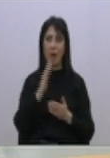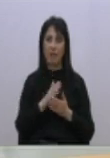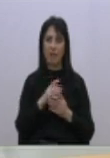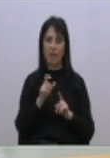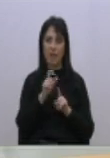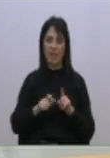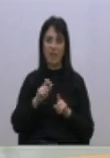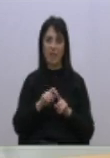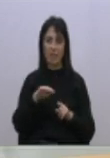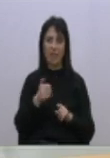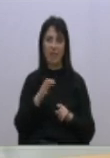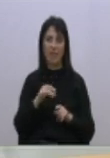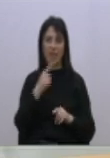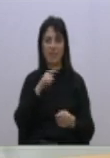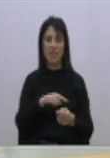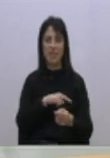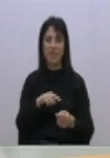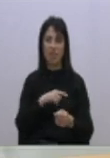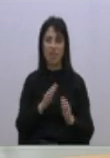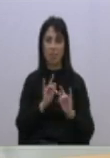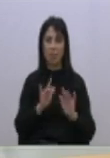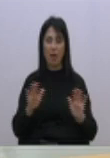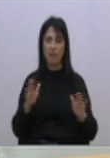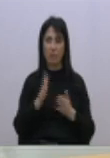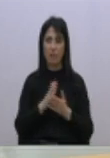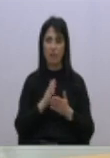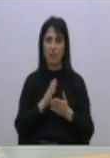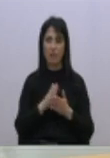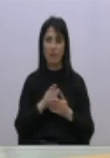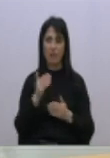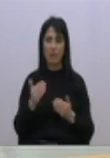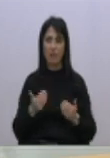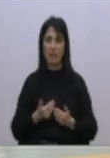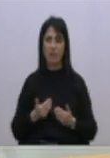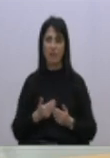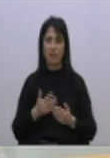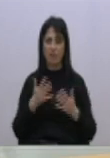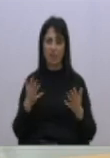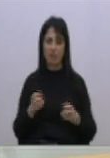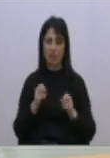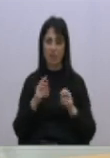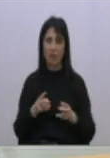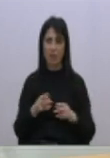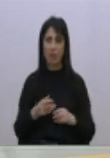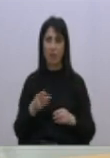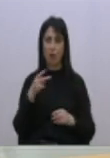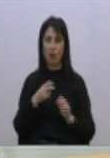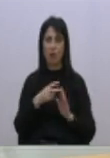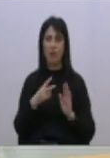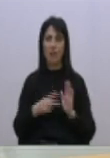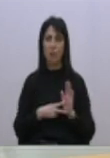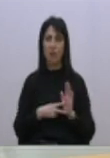ტყვიის შემცველობა სისხლში მათ შორის ბავშვებისთვის არის მათი სიცოცხლისთვის დიდი საფრთხის შემცველი.